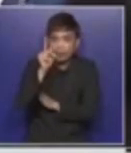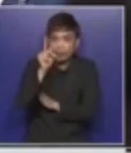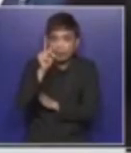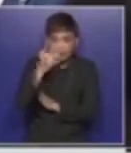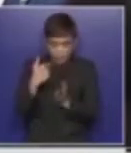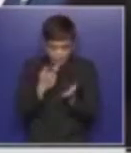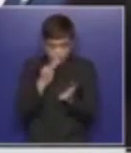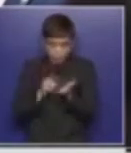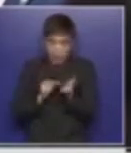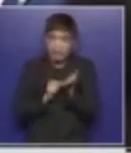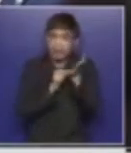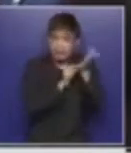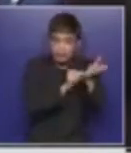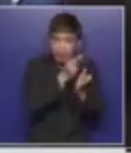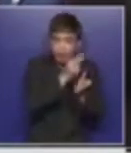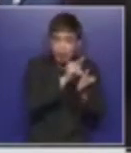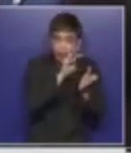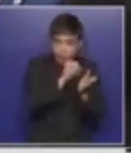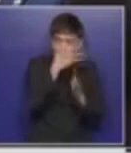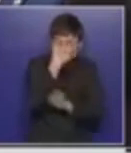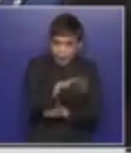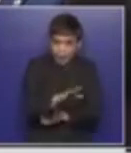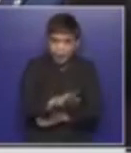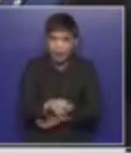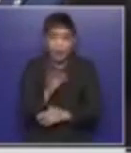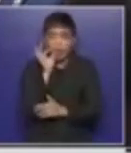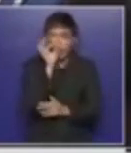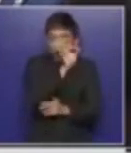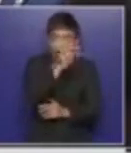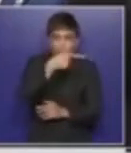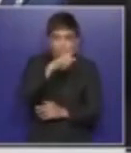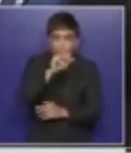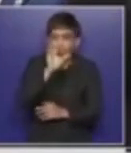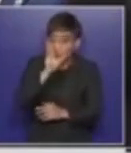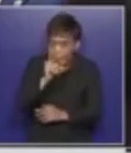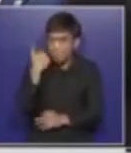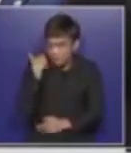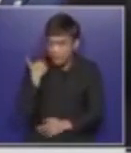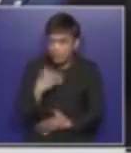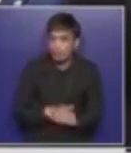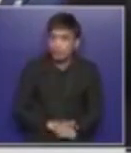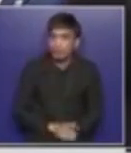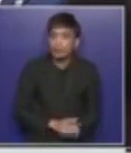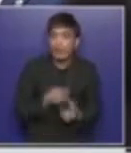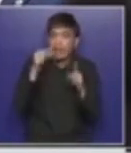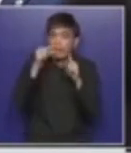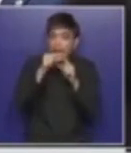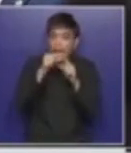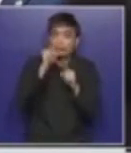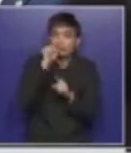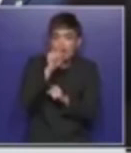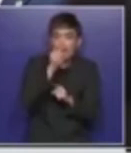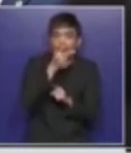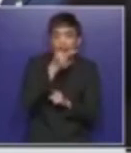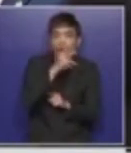กรกฎาคมเนี่ยที่ท่านจะมีการประชุมคณะมนตรีเนี่ยถ้าท่านนายกตีและครมเนี่ยเอาเรื่องรถไฟฟ้าสายสีเขียวนะครับเข้าไปต่อนะครับผมเนี่ยส่งหนังสือถึงครม.ทั้งพธม.แล้วครับผมร้องป.ป.ช.ตั้งแน่มีคำสั่งคสชที่ 3/2558